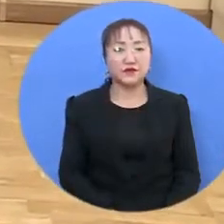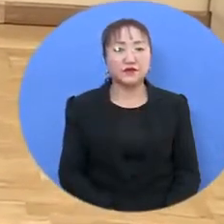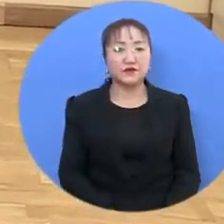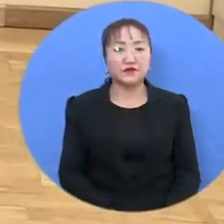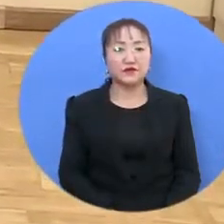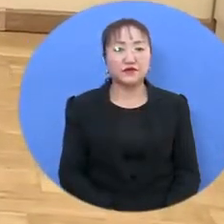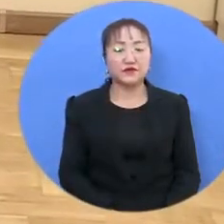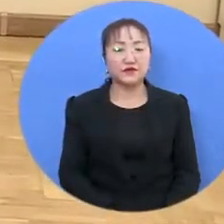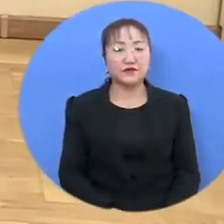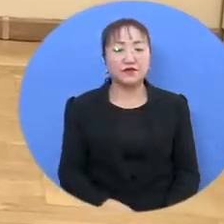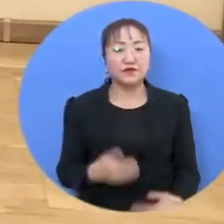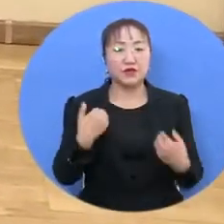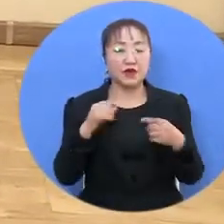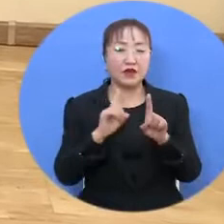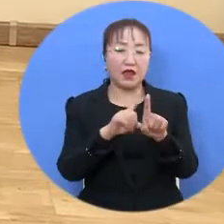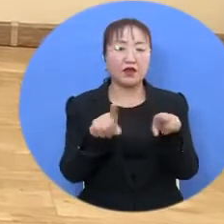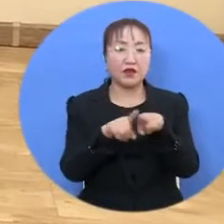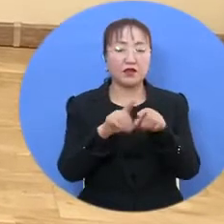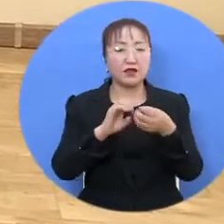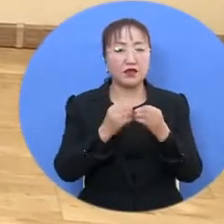талаас дагаад хэгэрэх хөлтүүдээ.